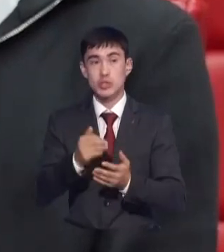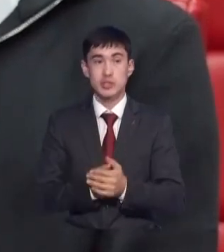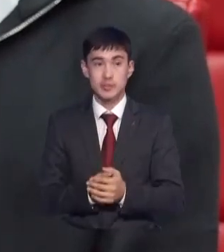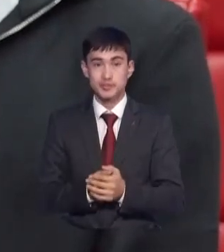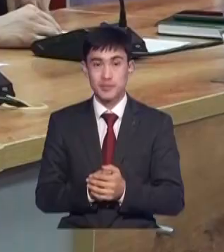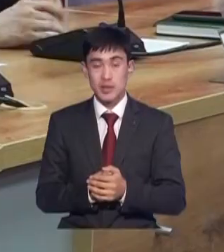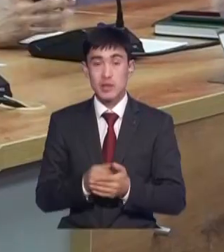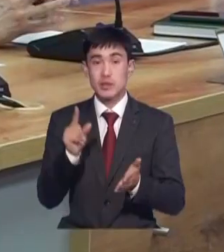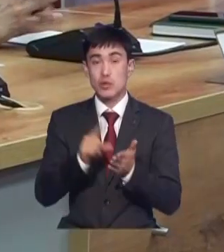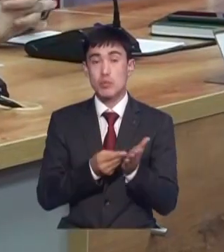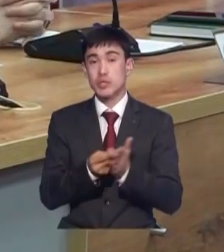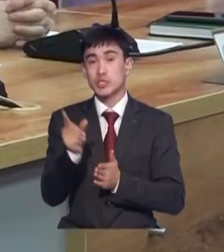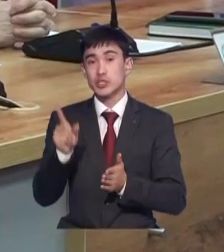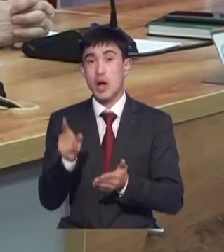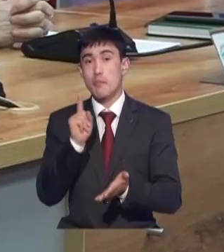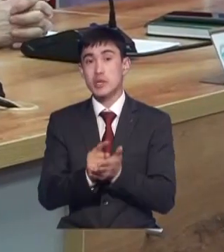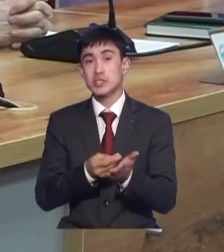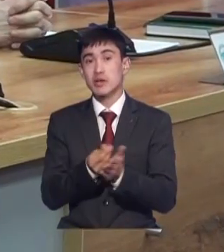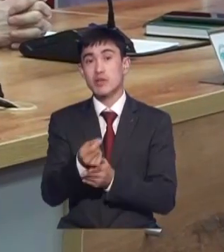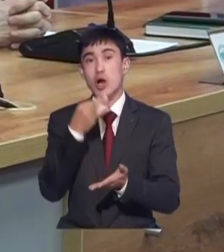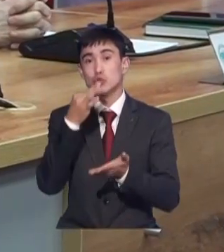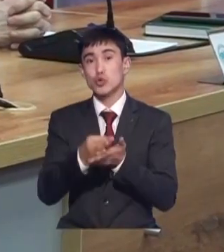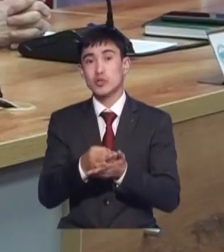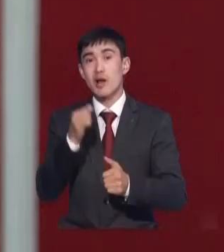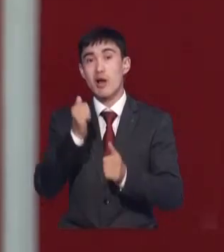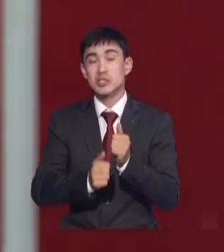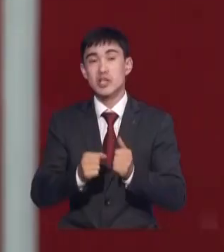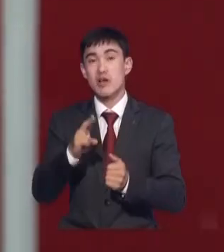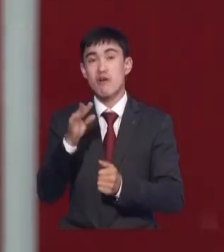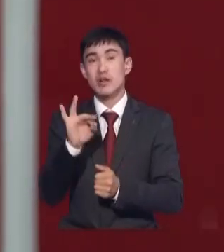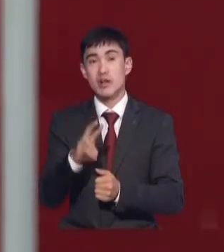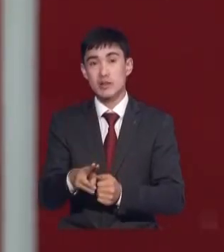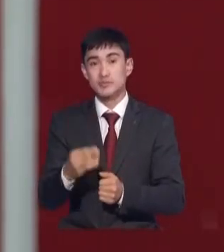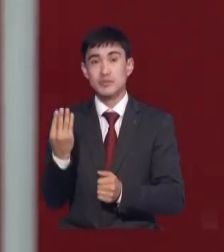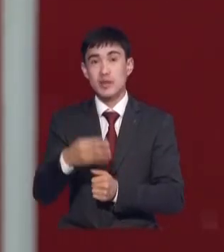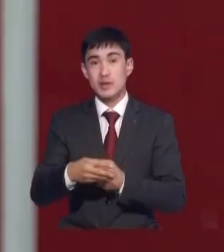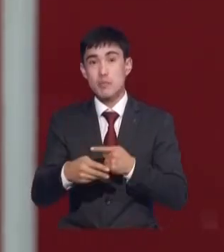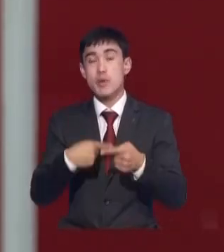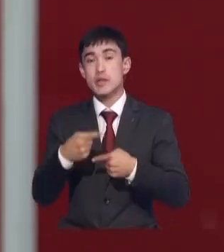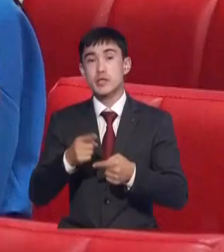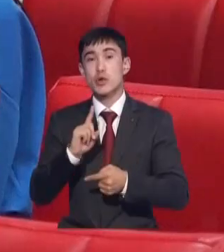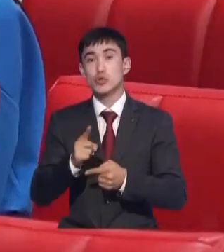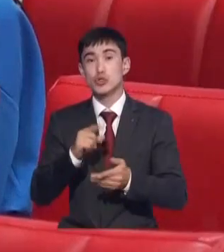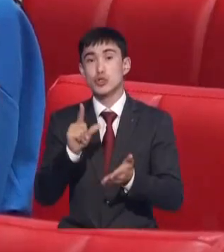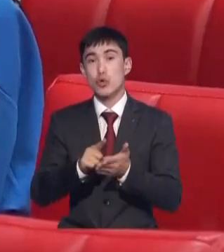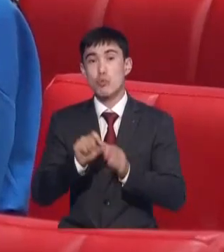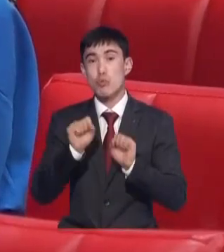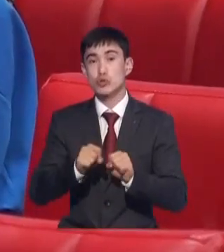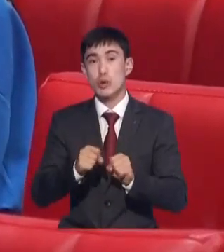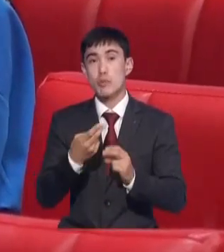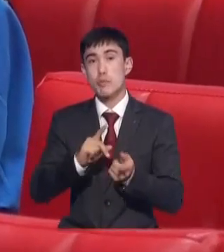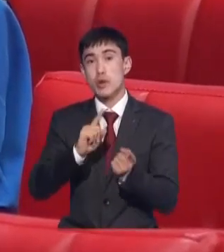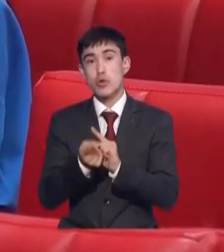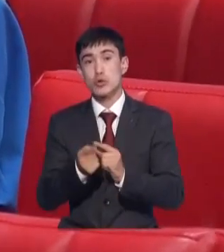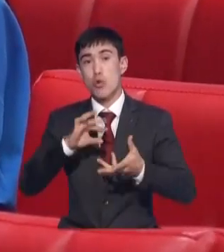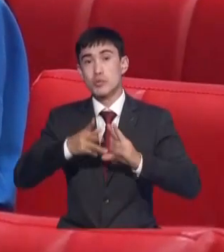отрасли. Налогоплательщики обязаны сдавать отчетность за каждый квартал. Перейти на розничный налог можно при